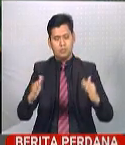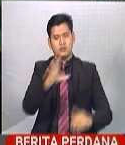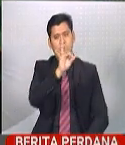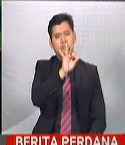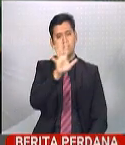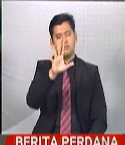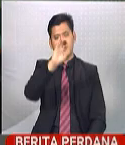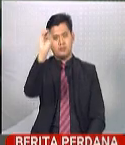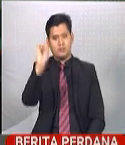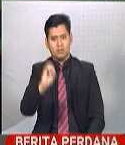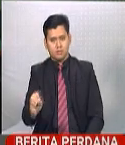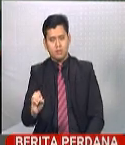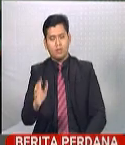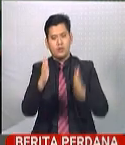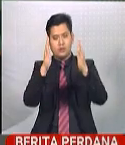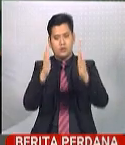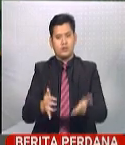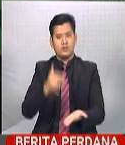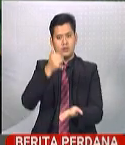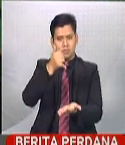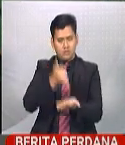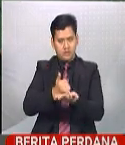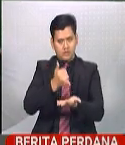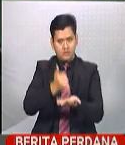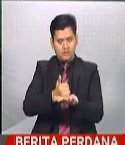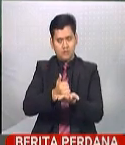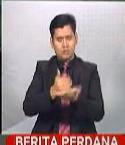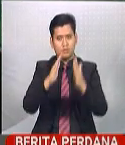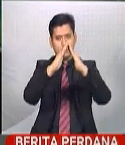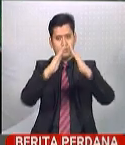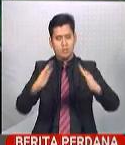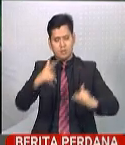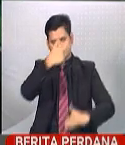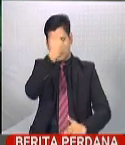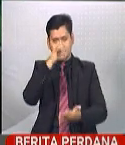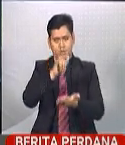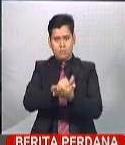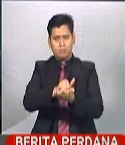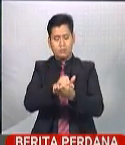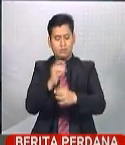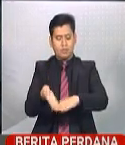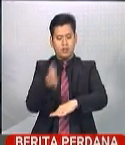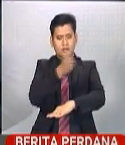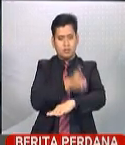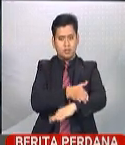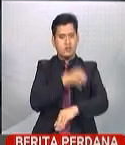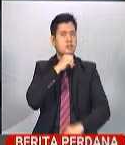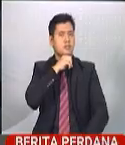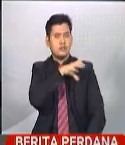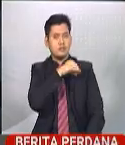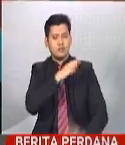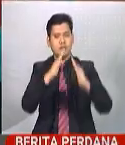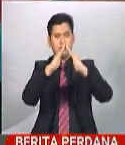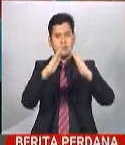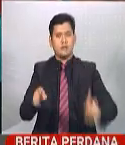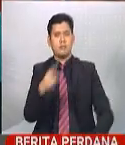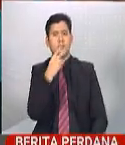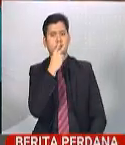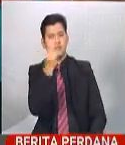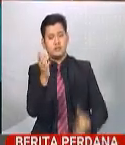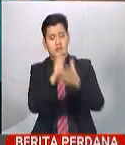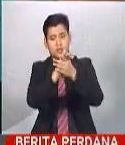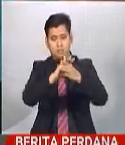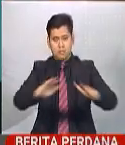patut duduk-duduk di rumah sebagai untuk meningkatkan di sampah di rumah semuanya bagi memastikan